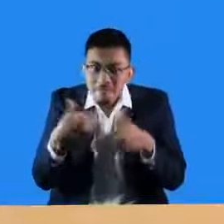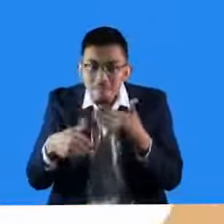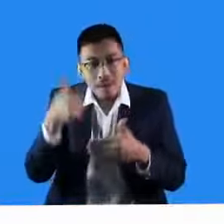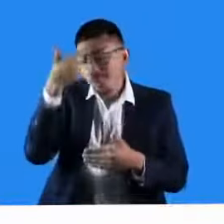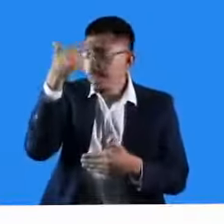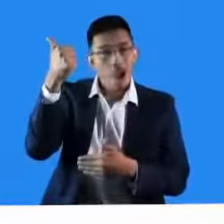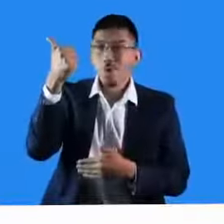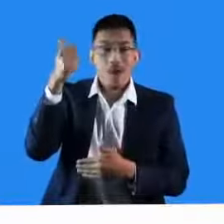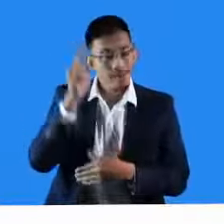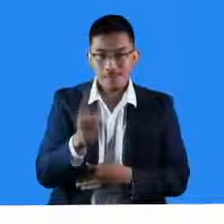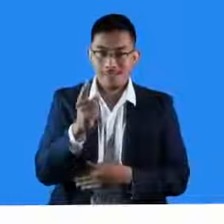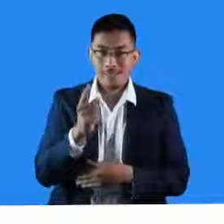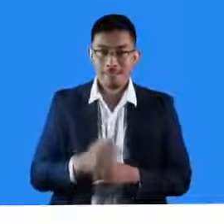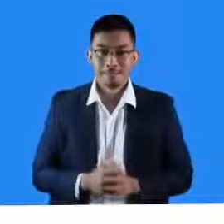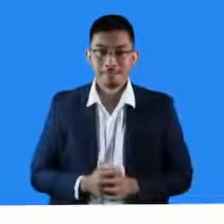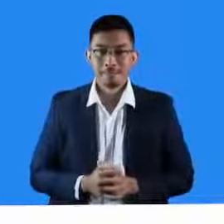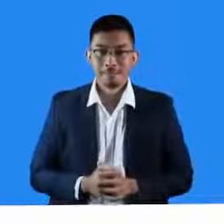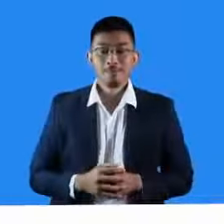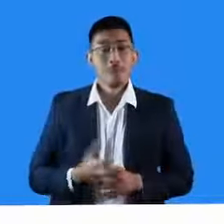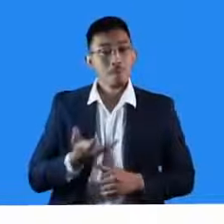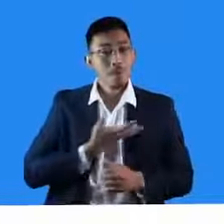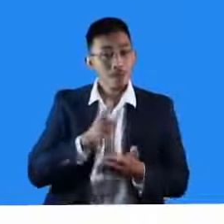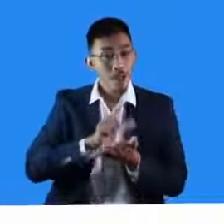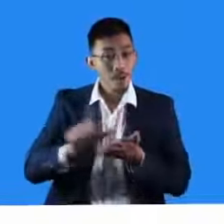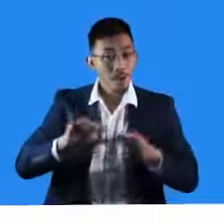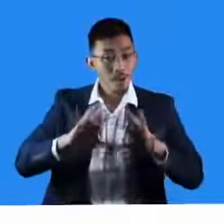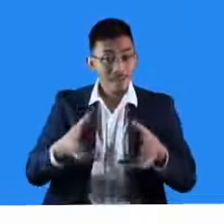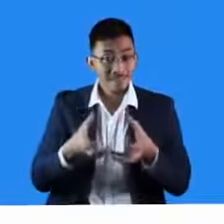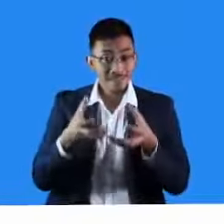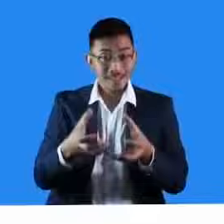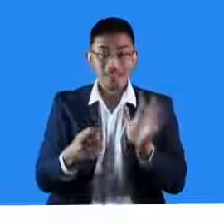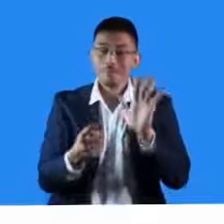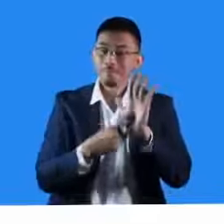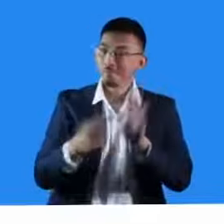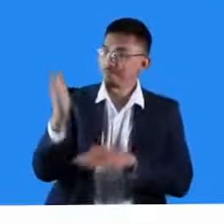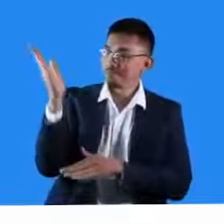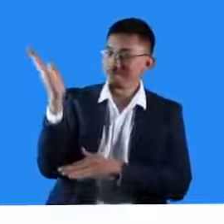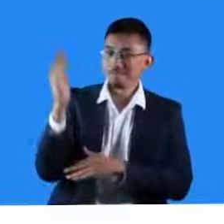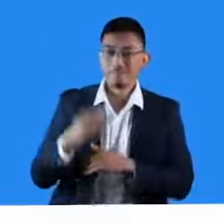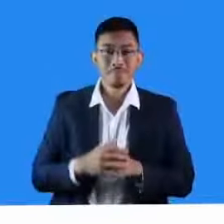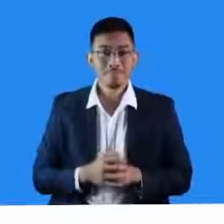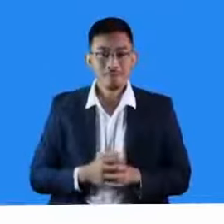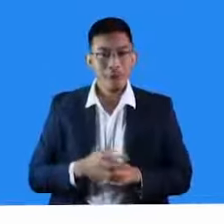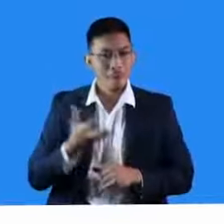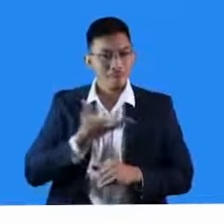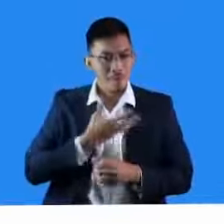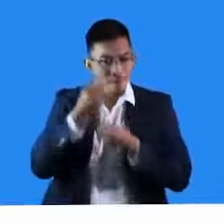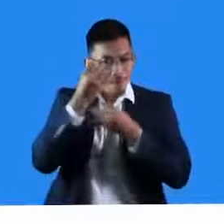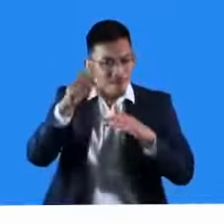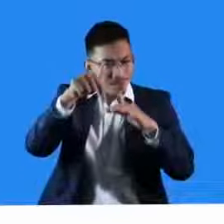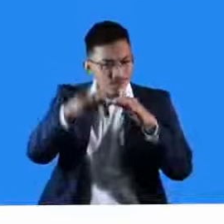Untuk melaporkan gratifikasi, klik gol.kpk.go.id. Klik juga